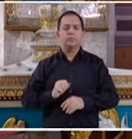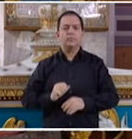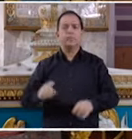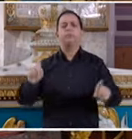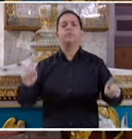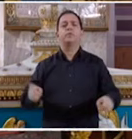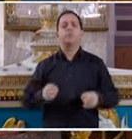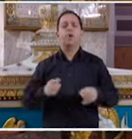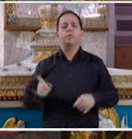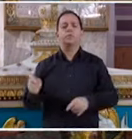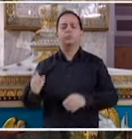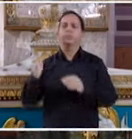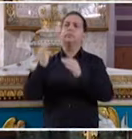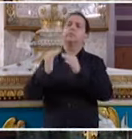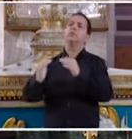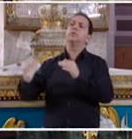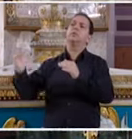δεηθμόμεν.